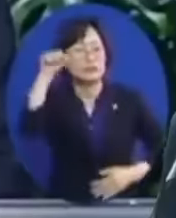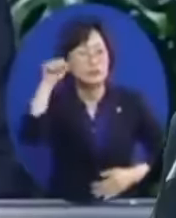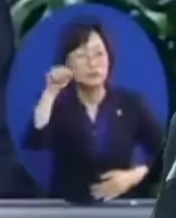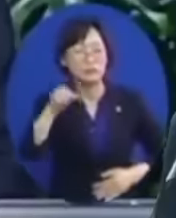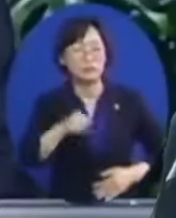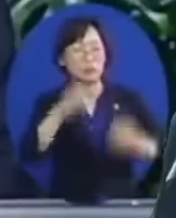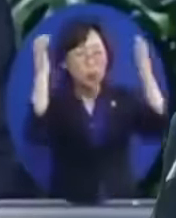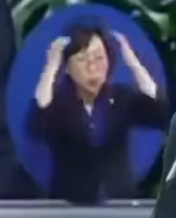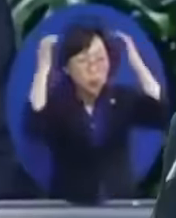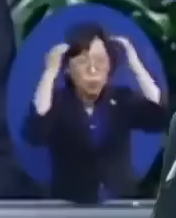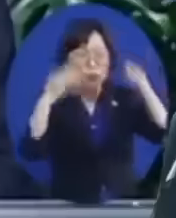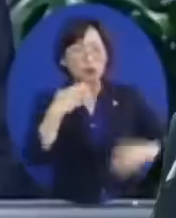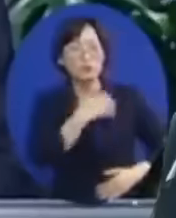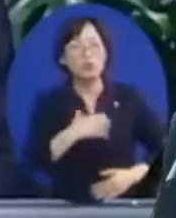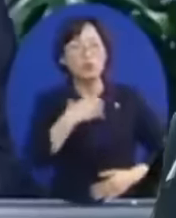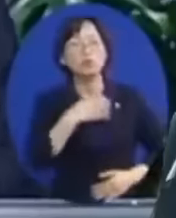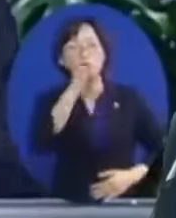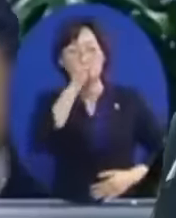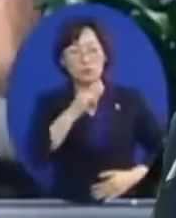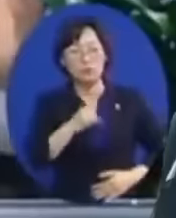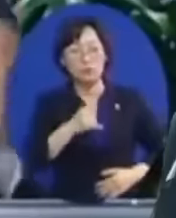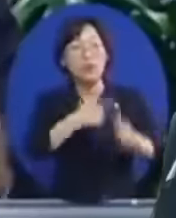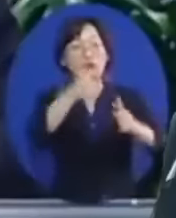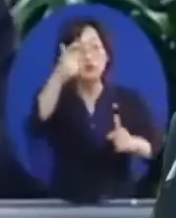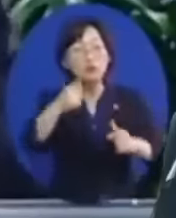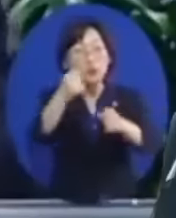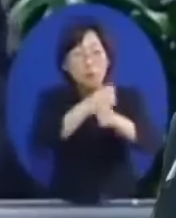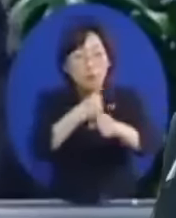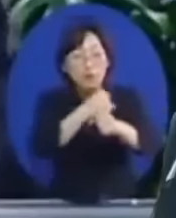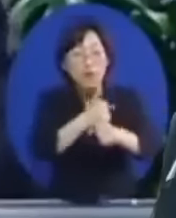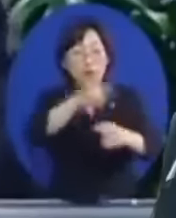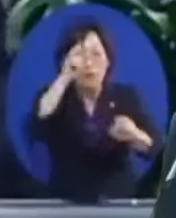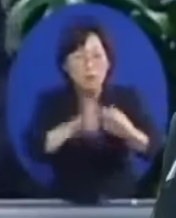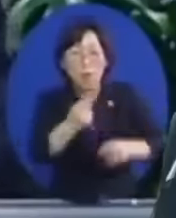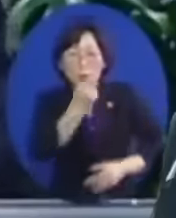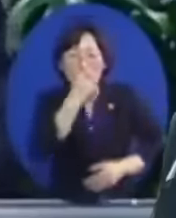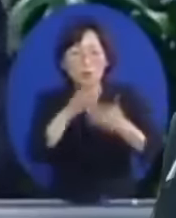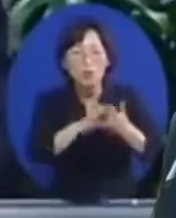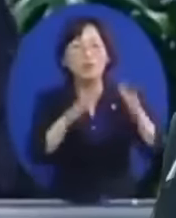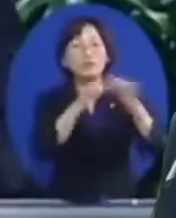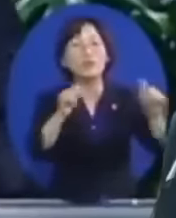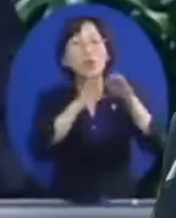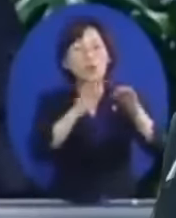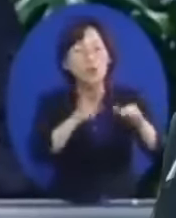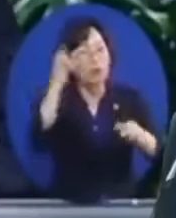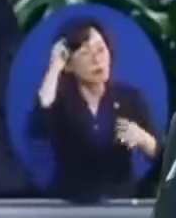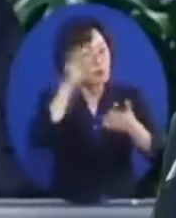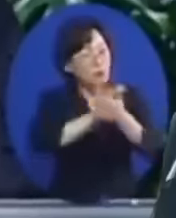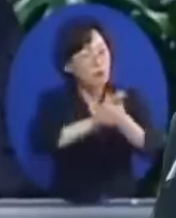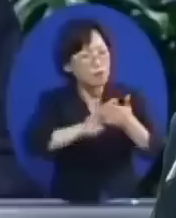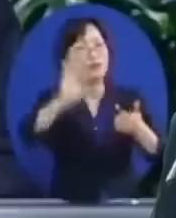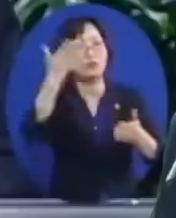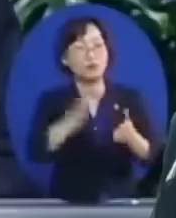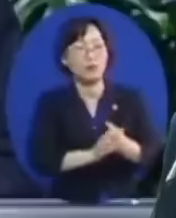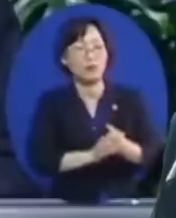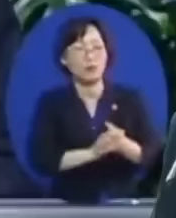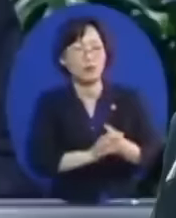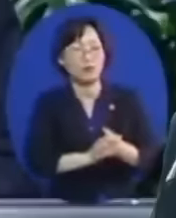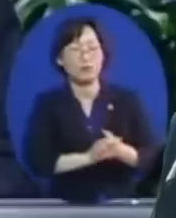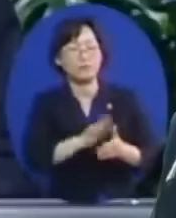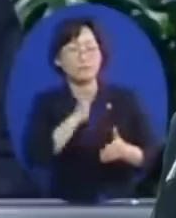있고 고통이 있고 괴로움이 있지요. 예수님의 멍에를 메고 예수님께 배우면 인간관계에서 평안을 얻습니다.